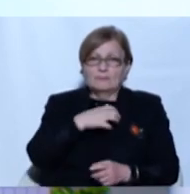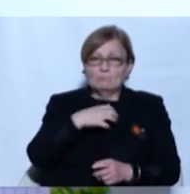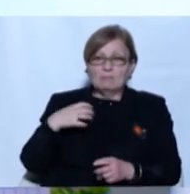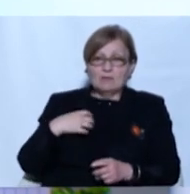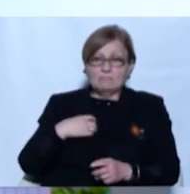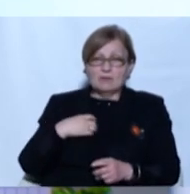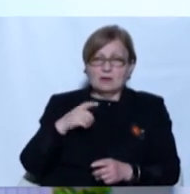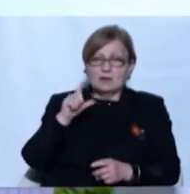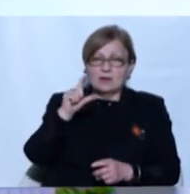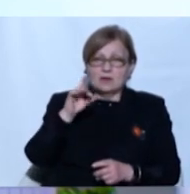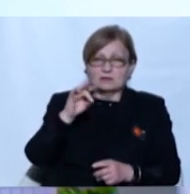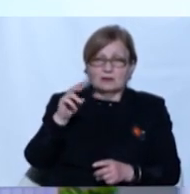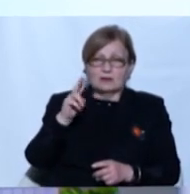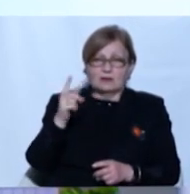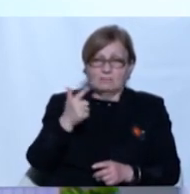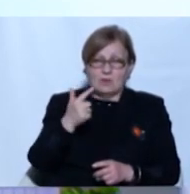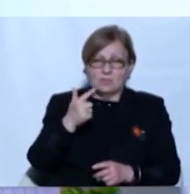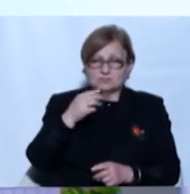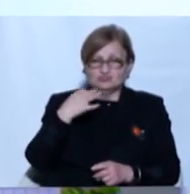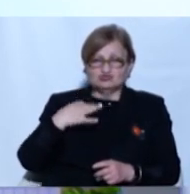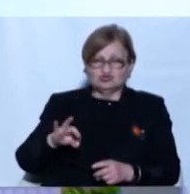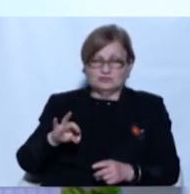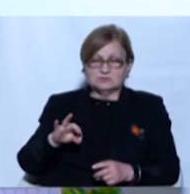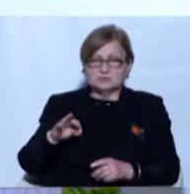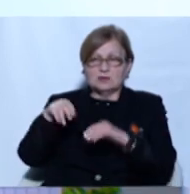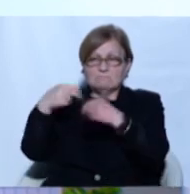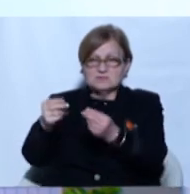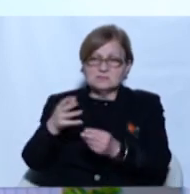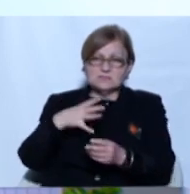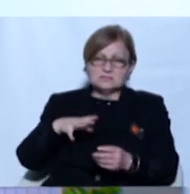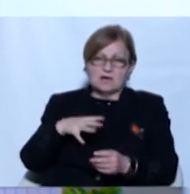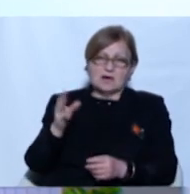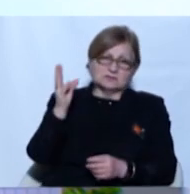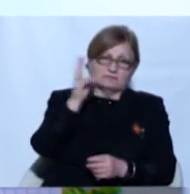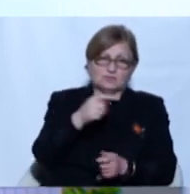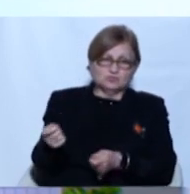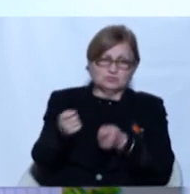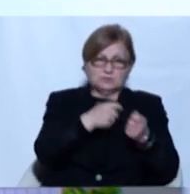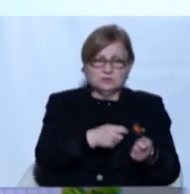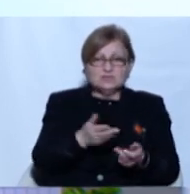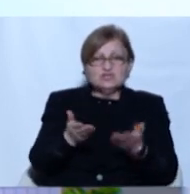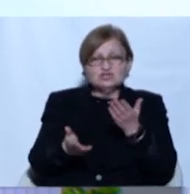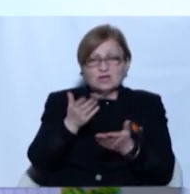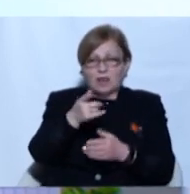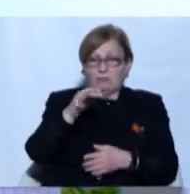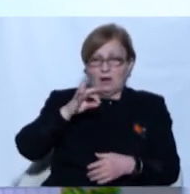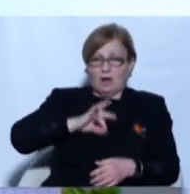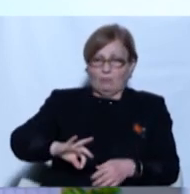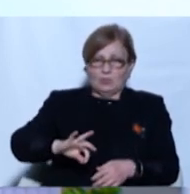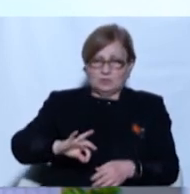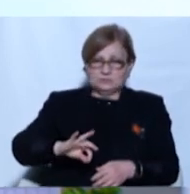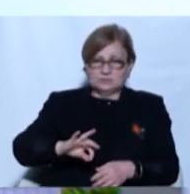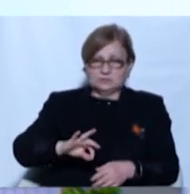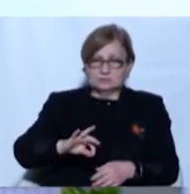მეფერეკლეს ვაშს და გამოტანა საქართველოსში და თქვა იქნება გამოგადგეთ რაღაცა აქ არის